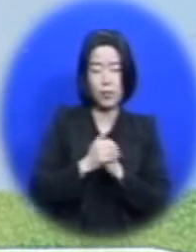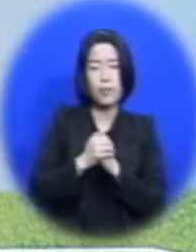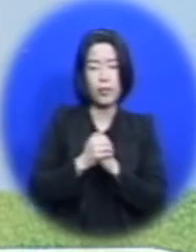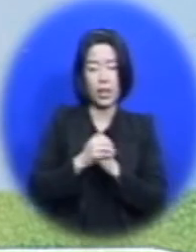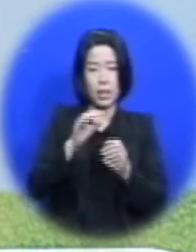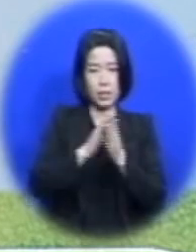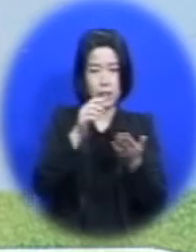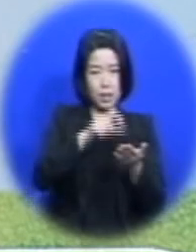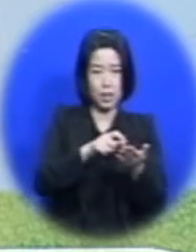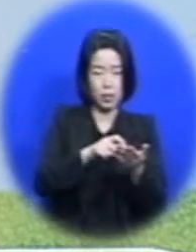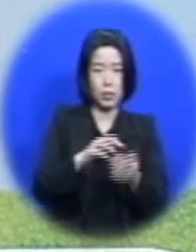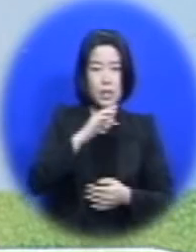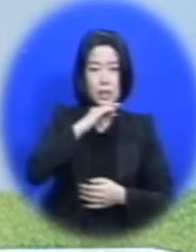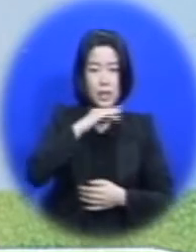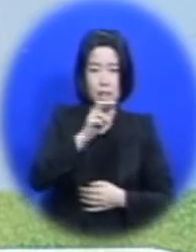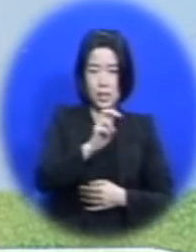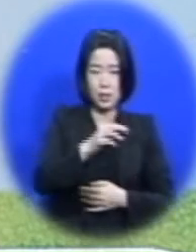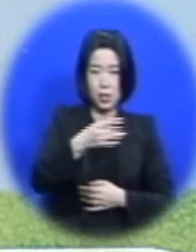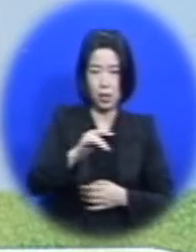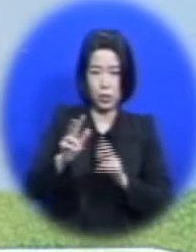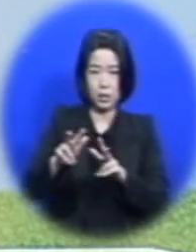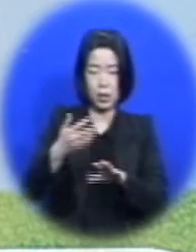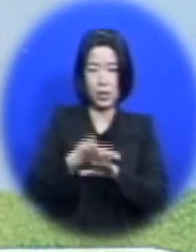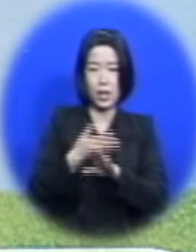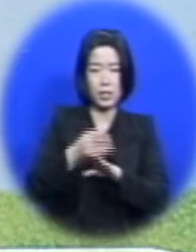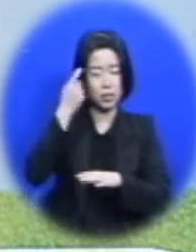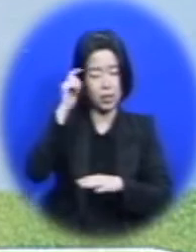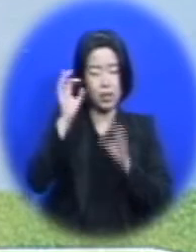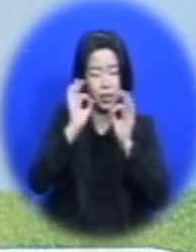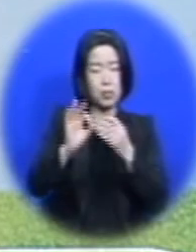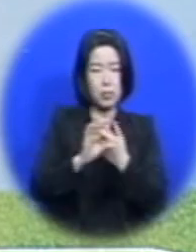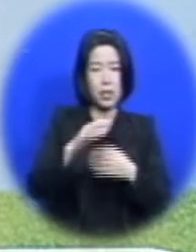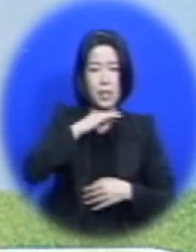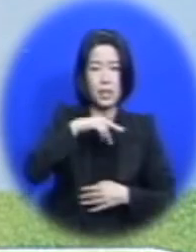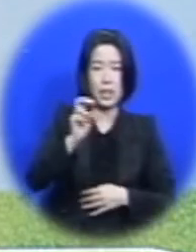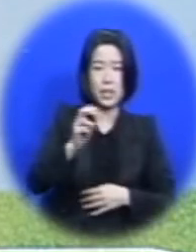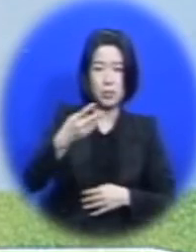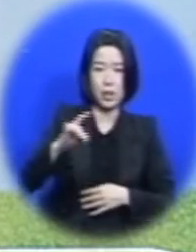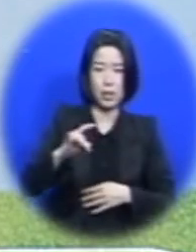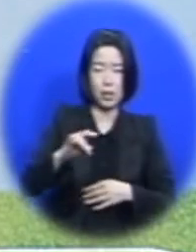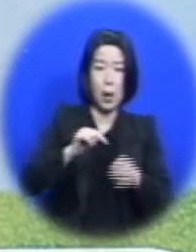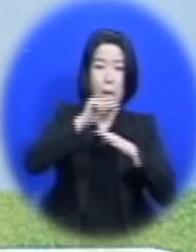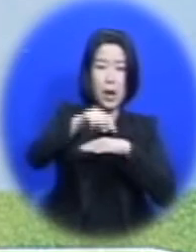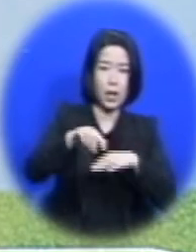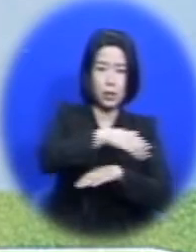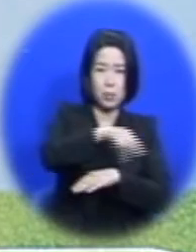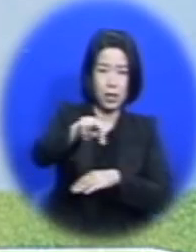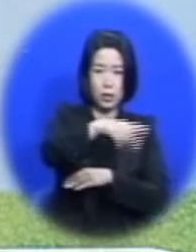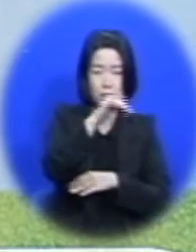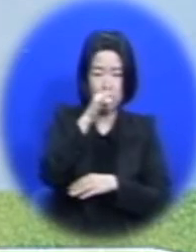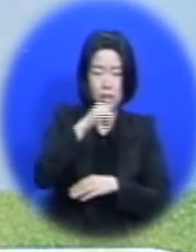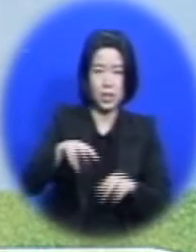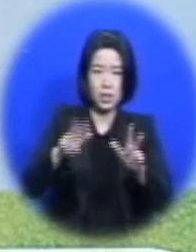라 20대 하고 지금 하고 달라진 것을 가만히 생각해보니까 20대는 자꾸 바깥으로 만 돌아 다녔는데 지금은 계속